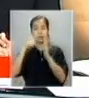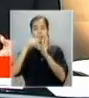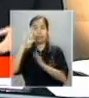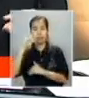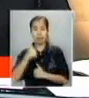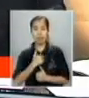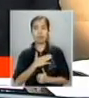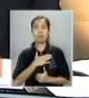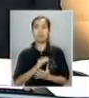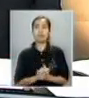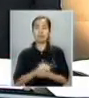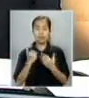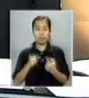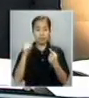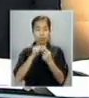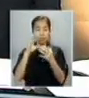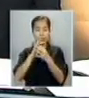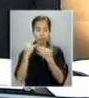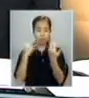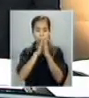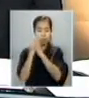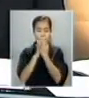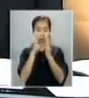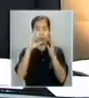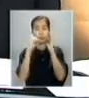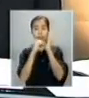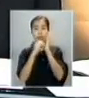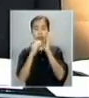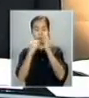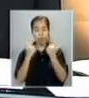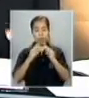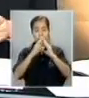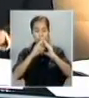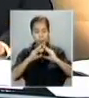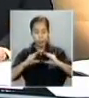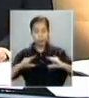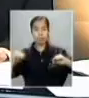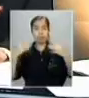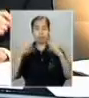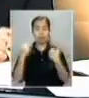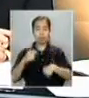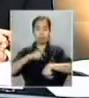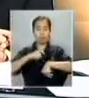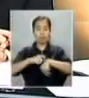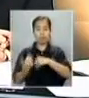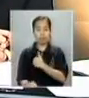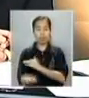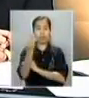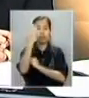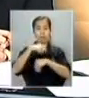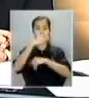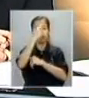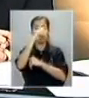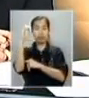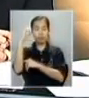กุลครับหลังจากที่สถานการณ์ความตึงเครียดในกรุงเทพมหานครเริ่มที่จะผ่อนคลายลงไปเมื่อเวลาสัก11นาฬิกาที่ผ่านมาครับสอชอ